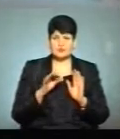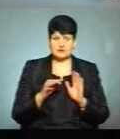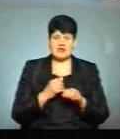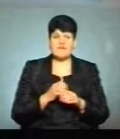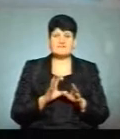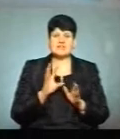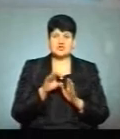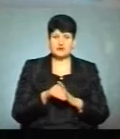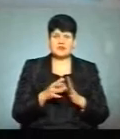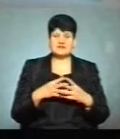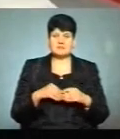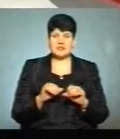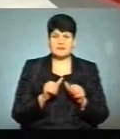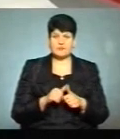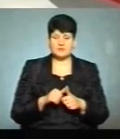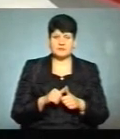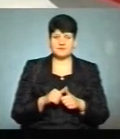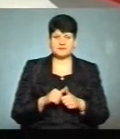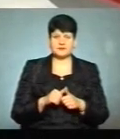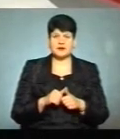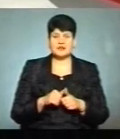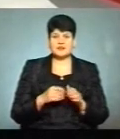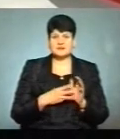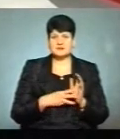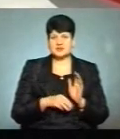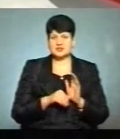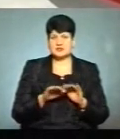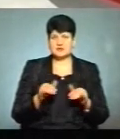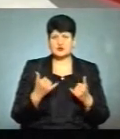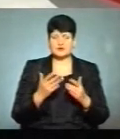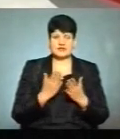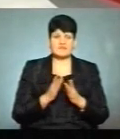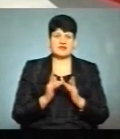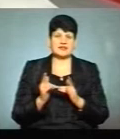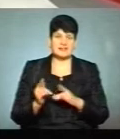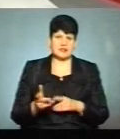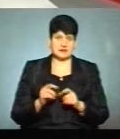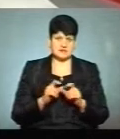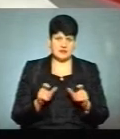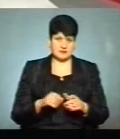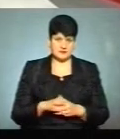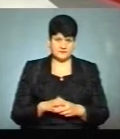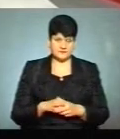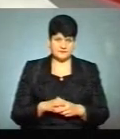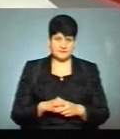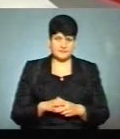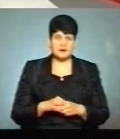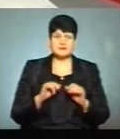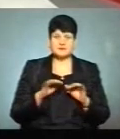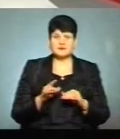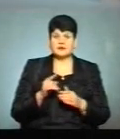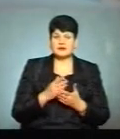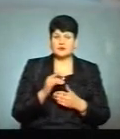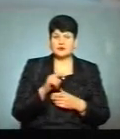форми виховання. І лише 86 дітей сьогодні знаходяться в інтернатних закладах. Тобто тенденція є